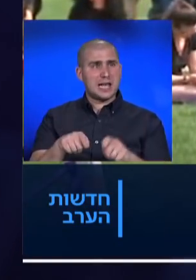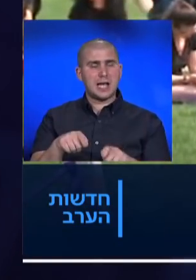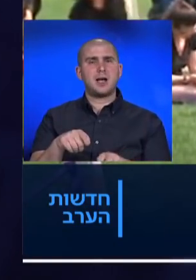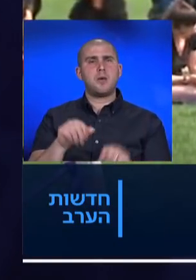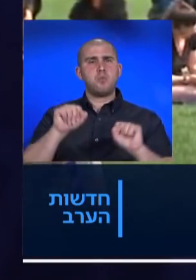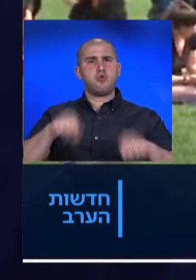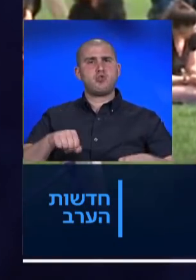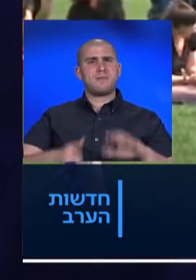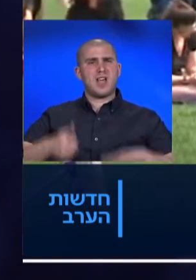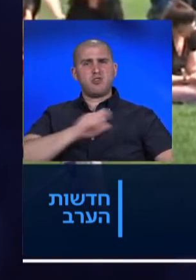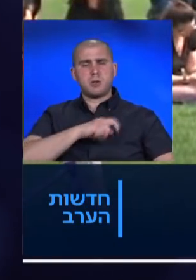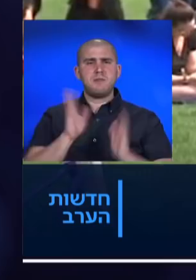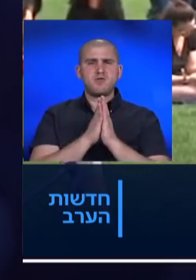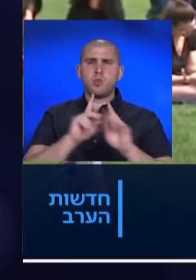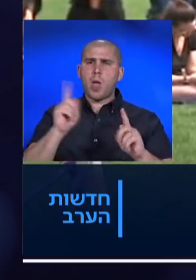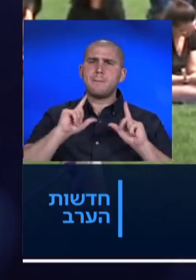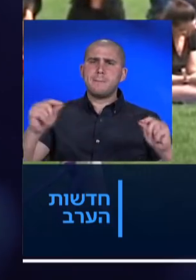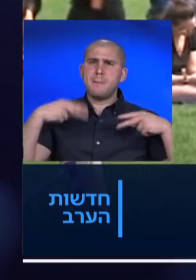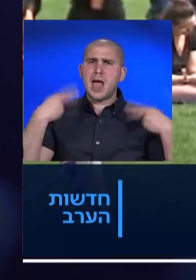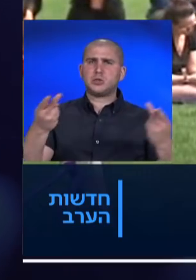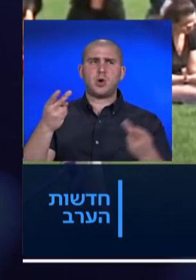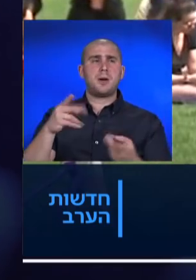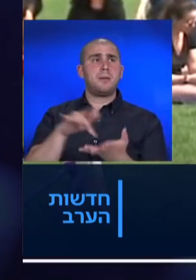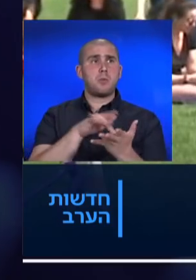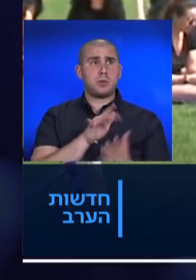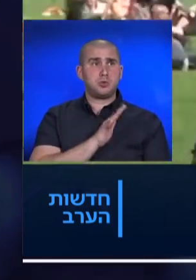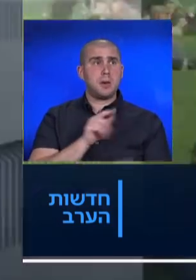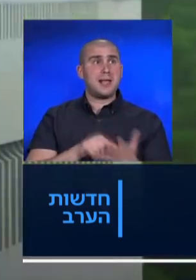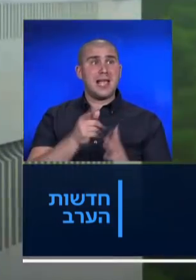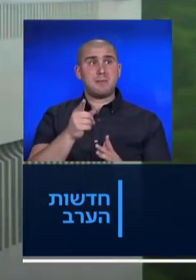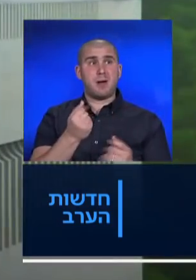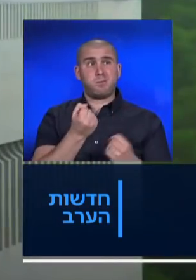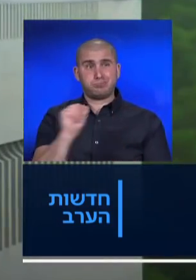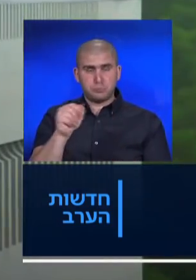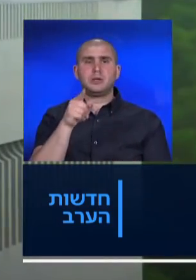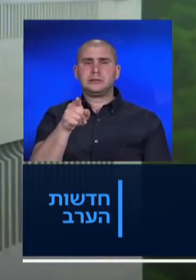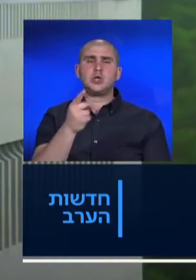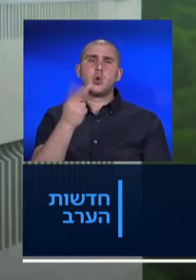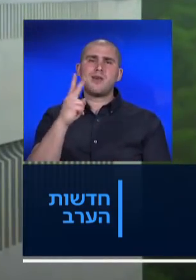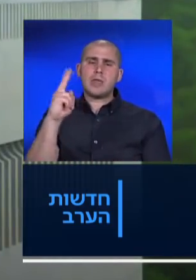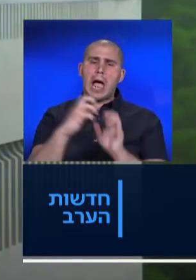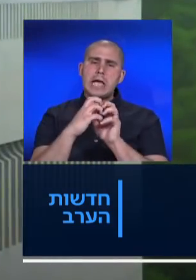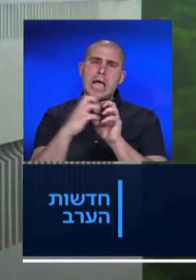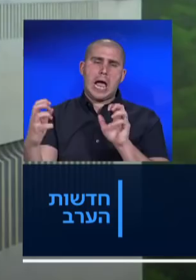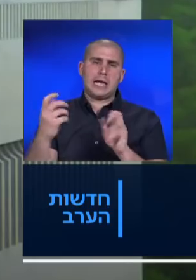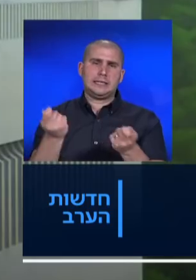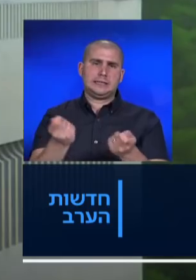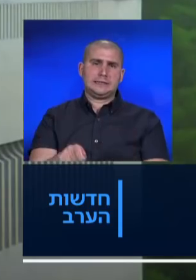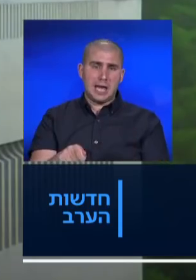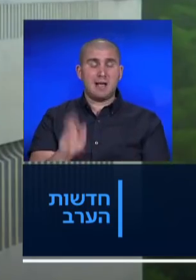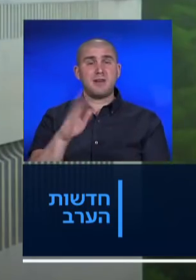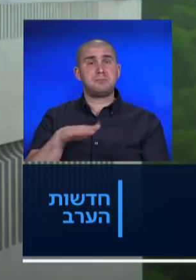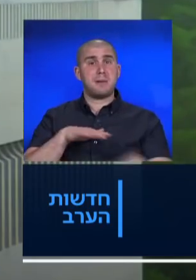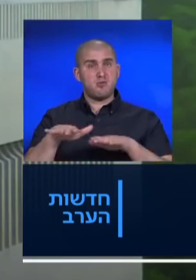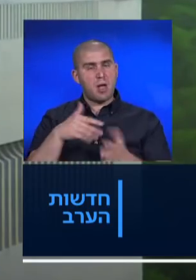לאנשים לחזור לבתים במקומות הנגועים, כי אם הם יצאו זה רק יאריך עוד יותר את ההסגר. ובממשל ממשיכים